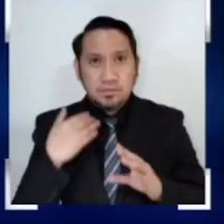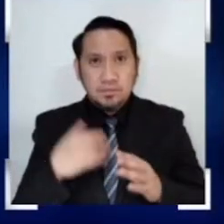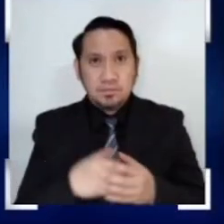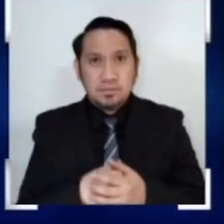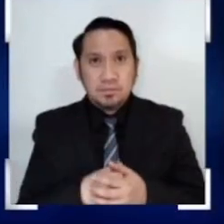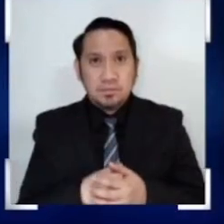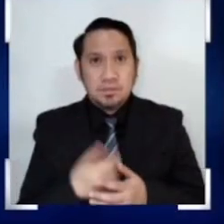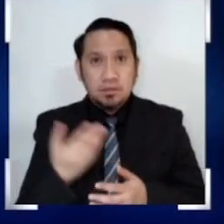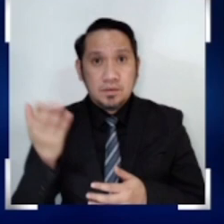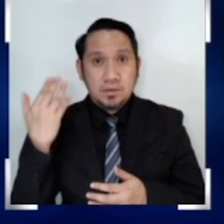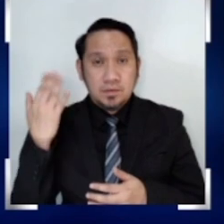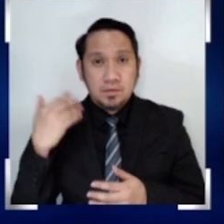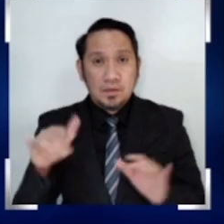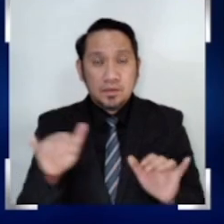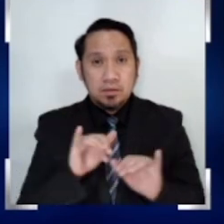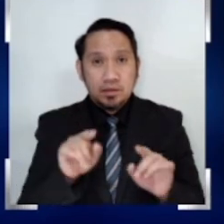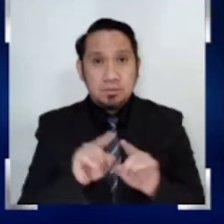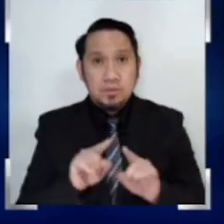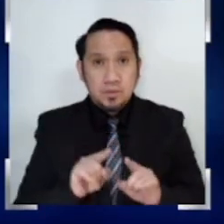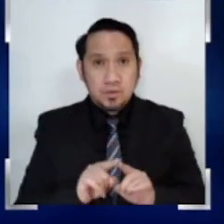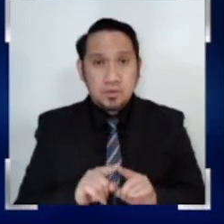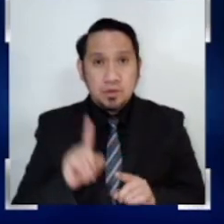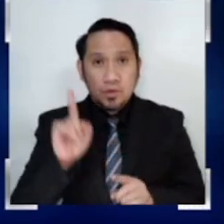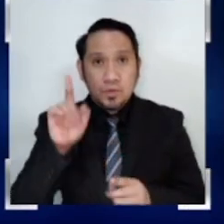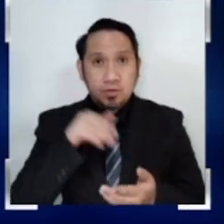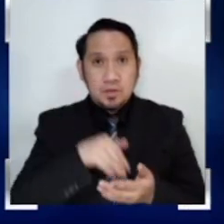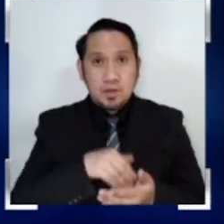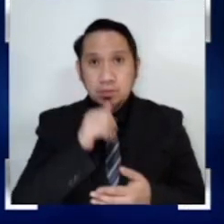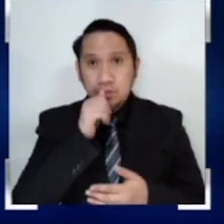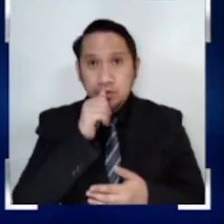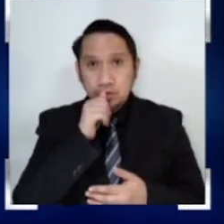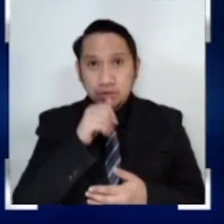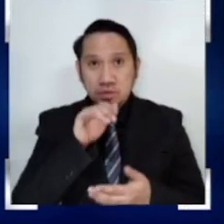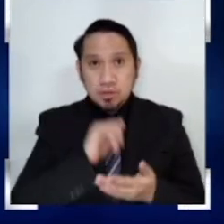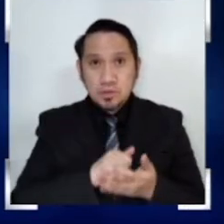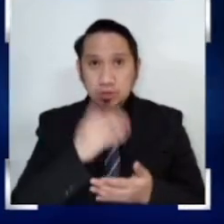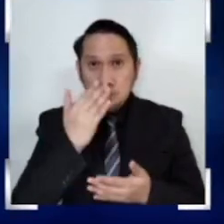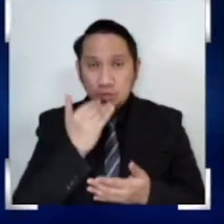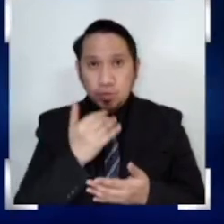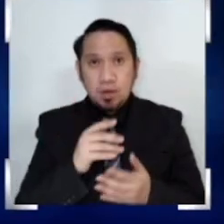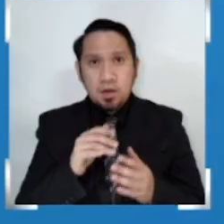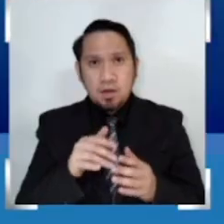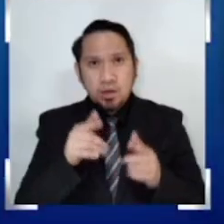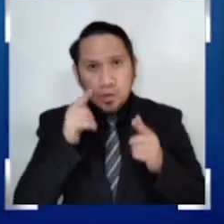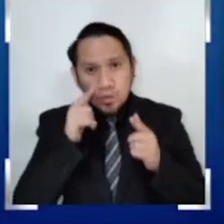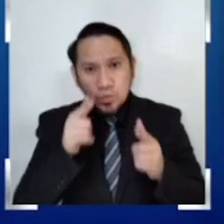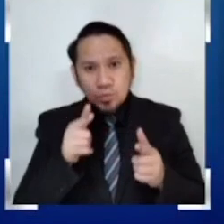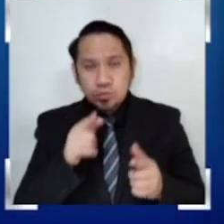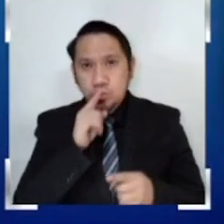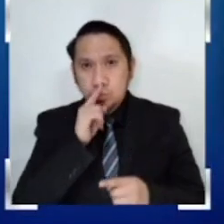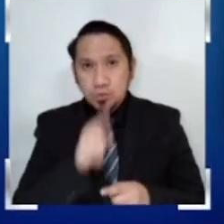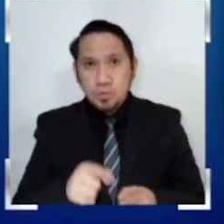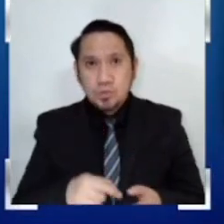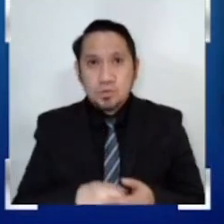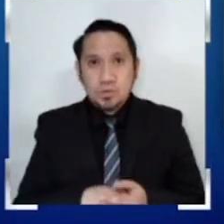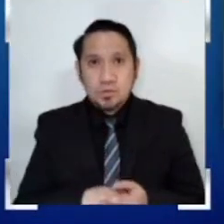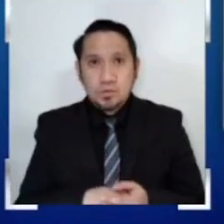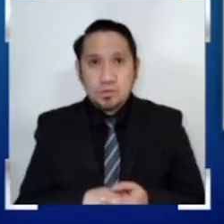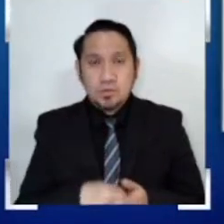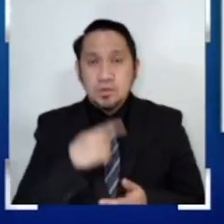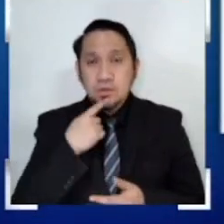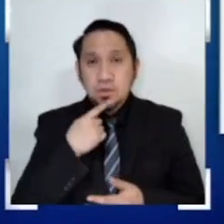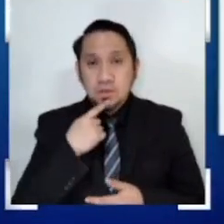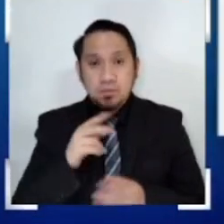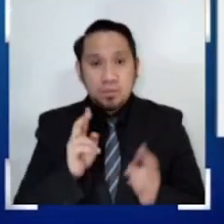ring nagpadala ng mga one-time password o OTP kaya tila kapani-paniwala ito. Sa isang pahayag, sinabi ng Union Bank na